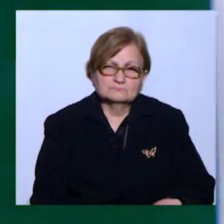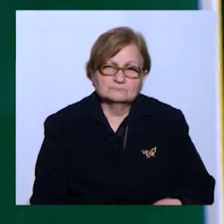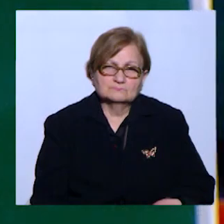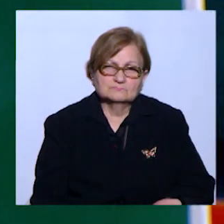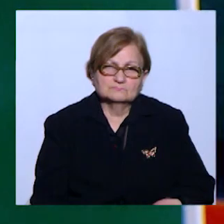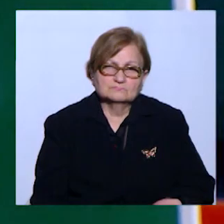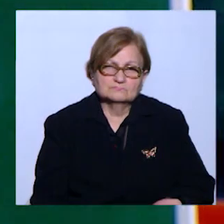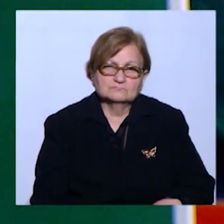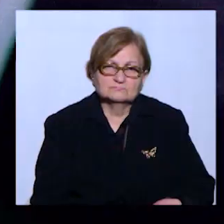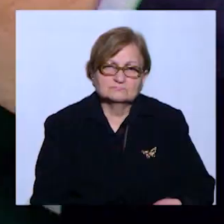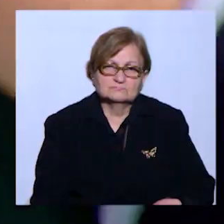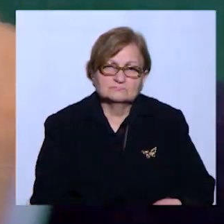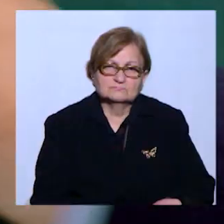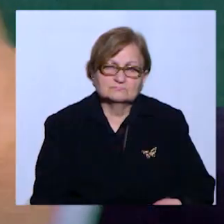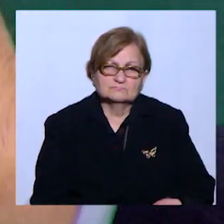33